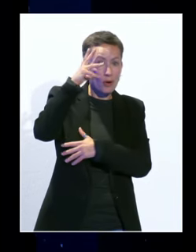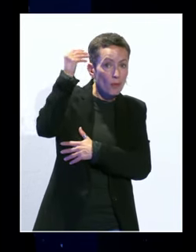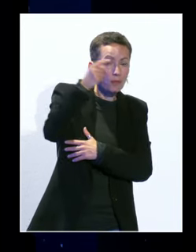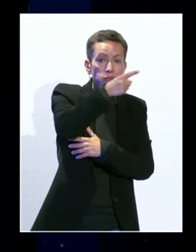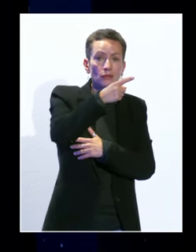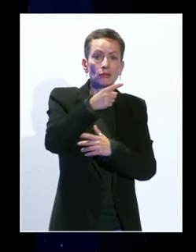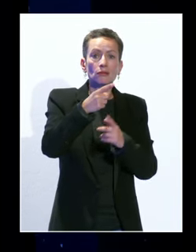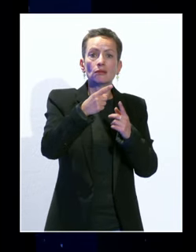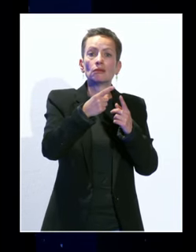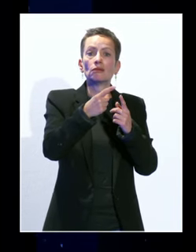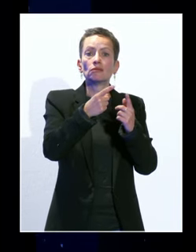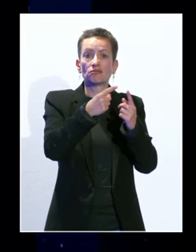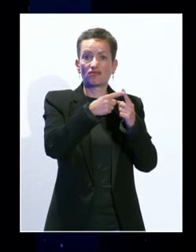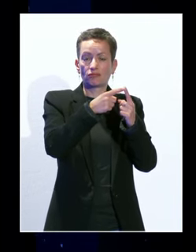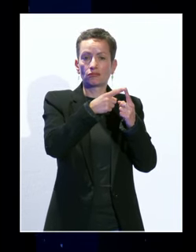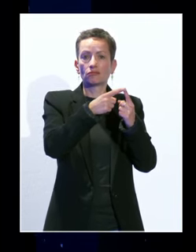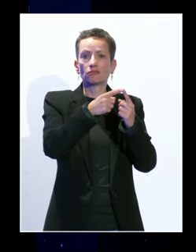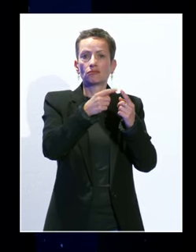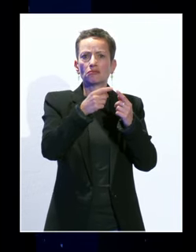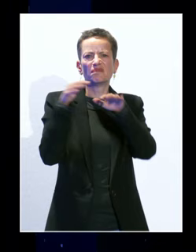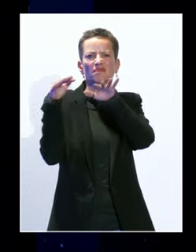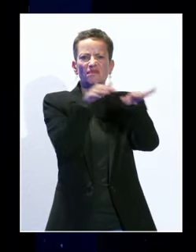les immigrés d'origine haïtienne.